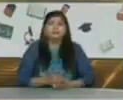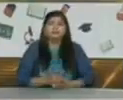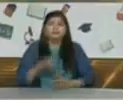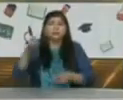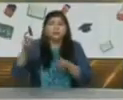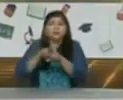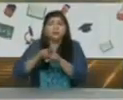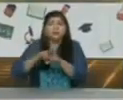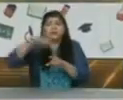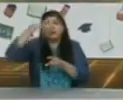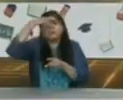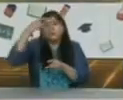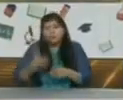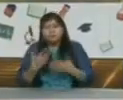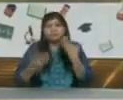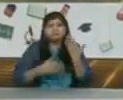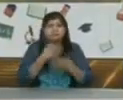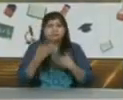उनके तनाव में